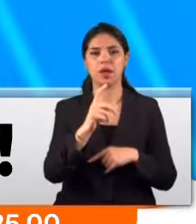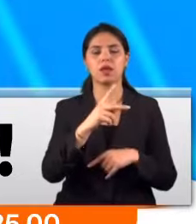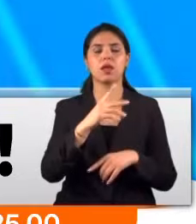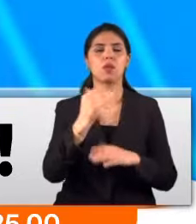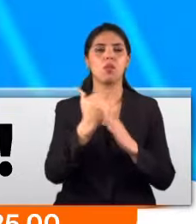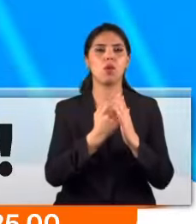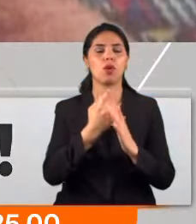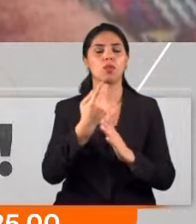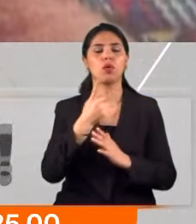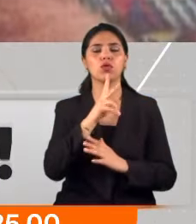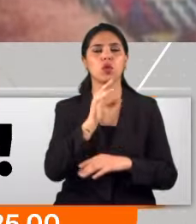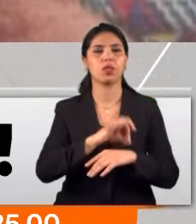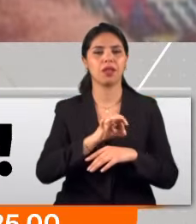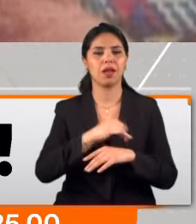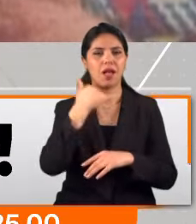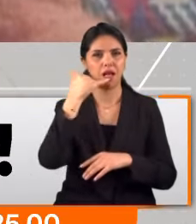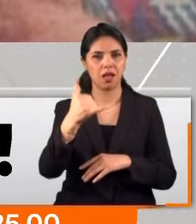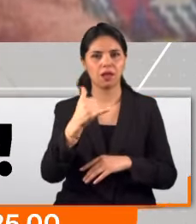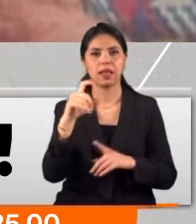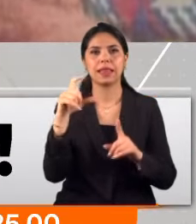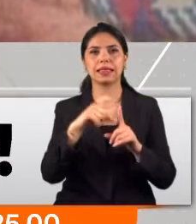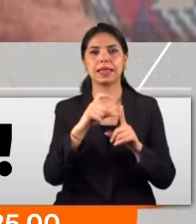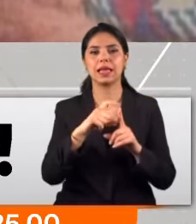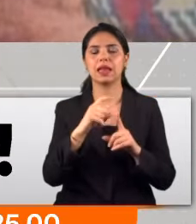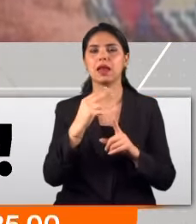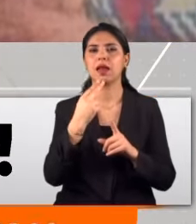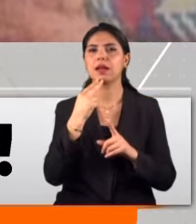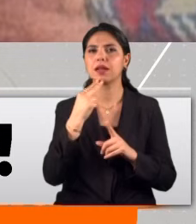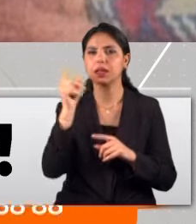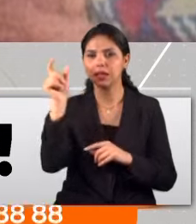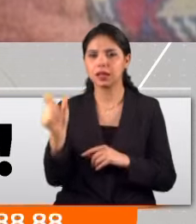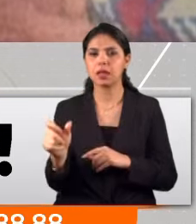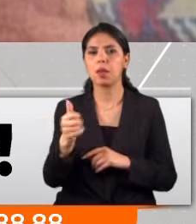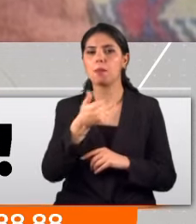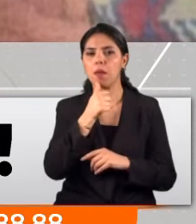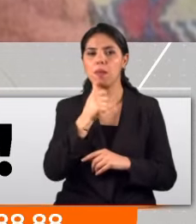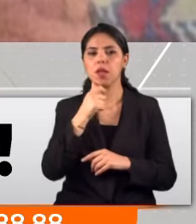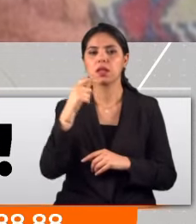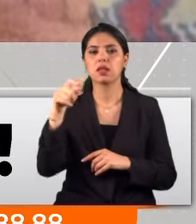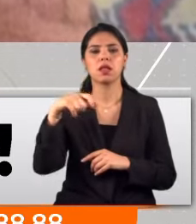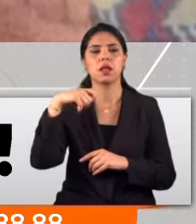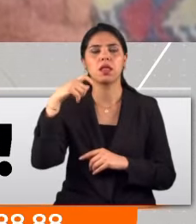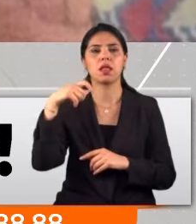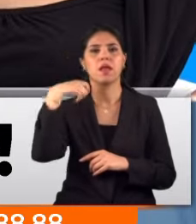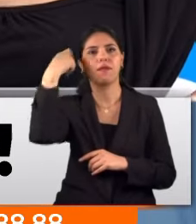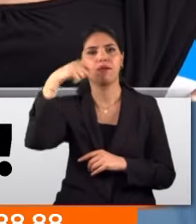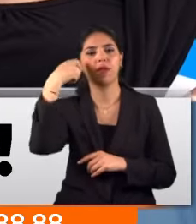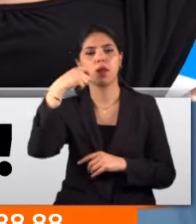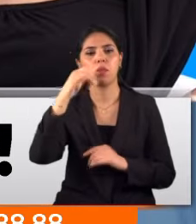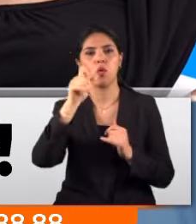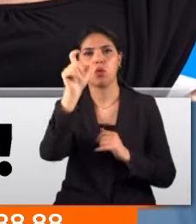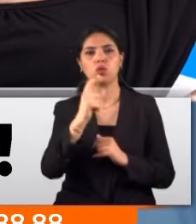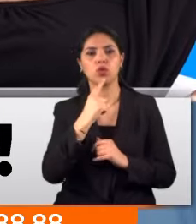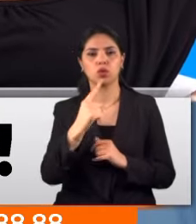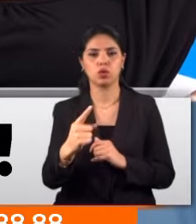dakikası bağlanmıştı. Telefondaki isim Dilara Gülatan'ın babasının bir Yeşilçam sanatçısı olduğunu iddia ediyordu. Etiler'de